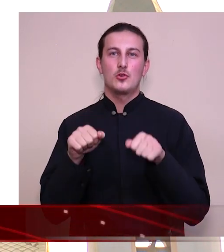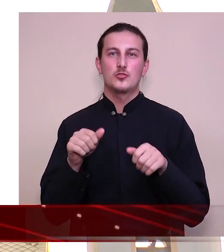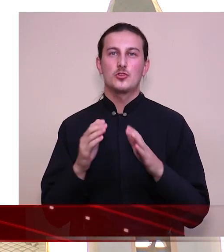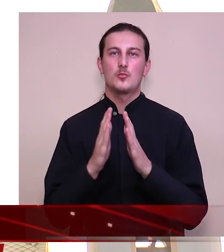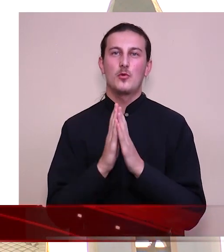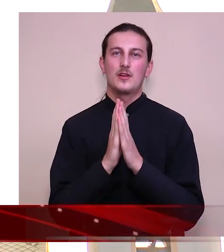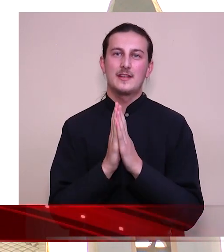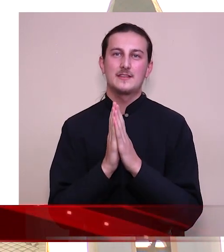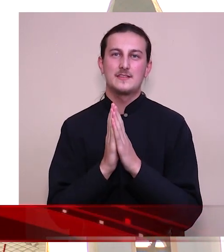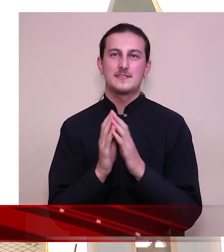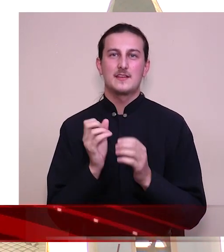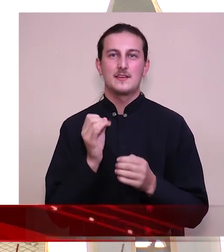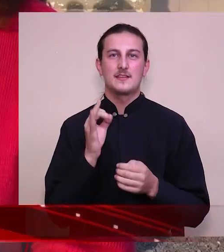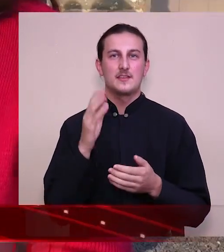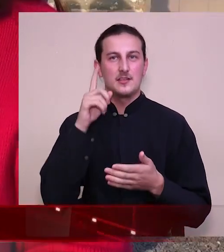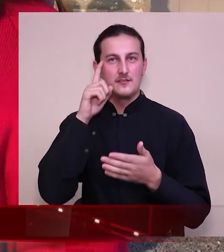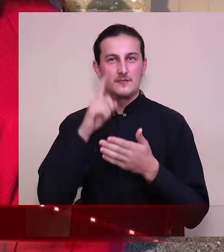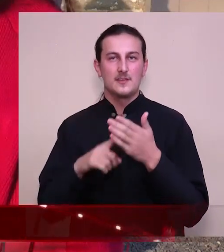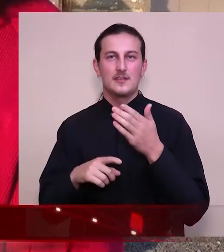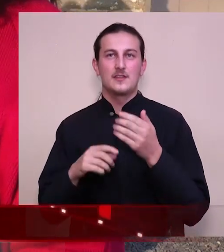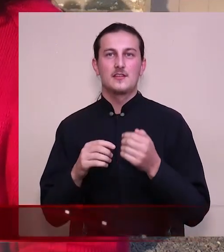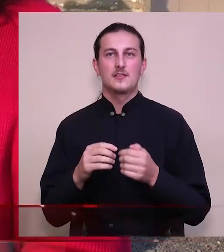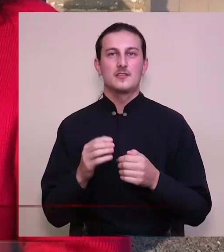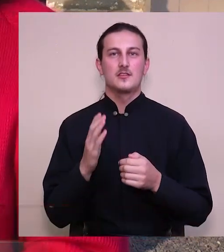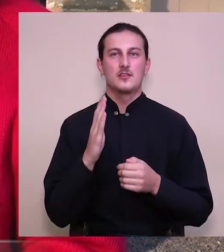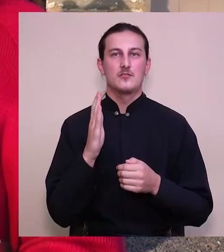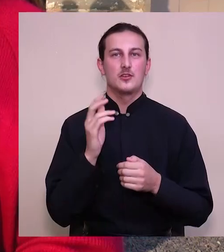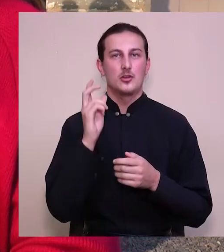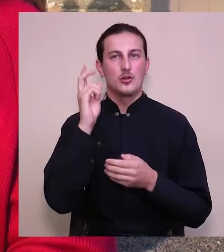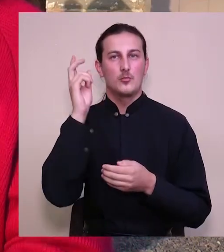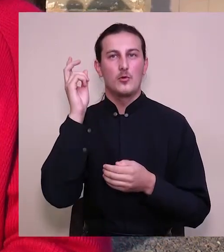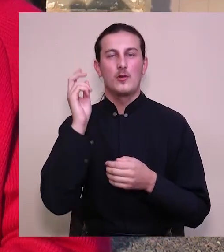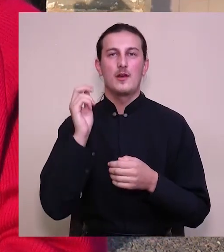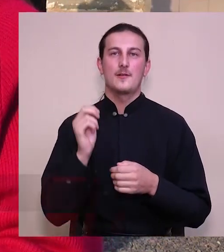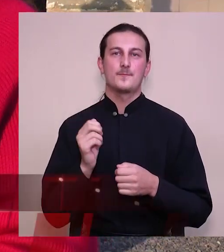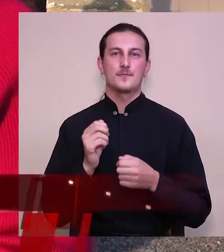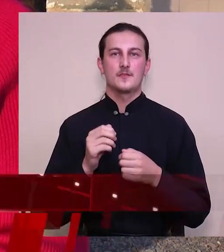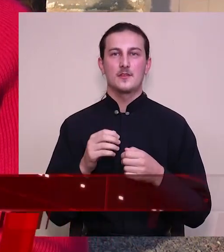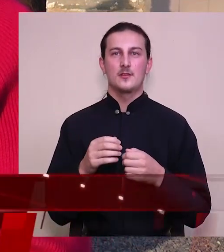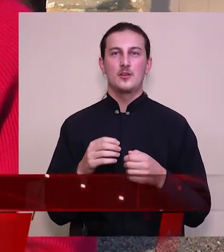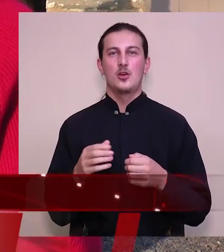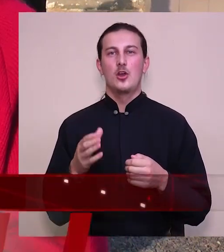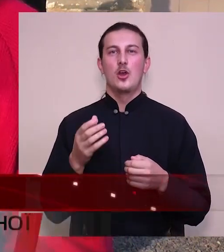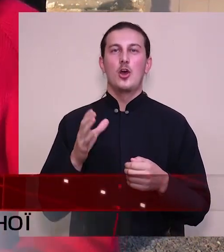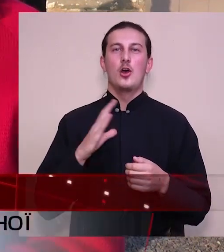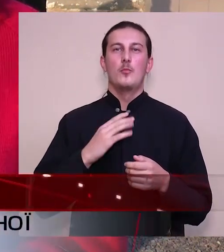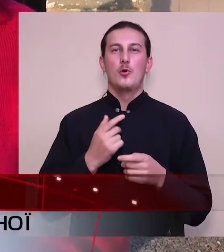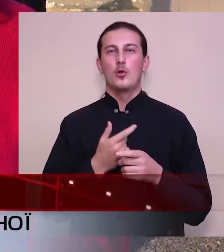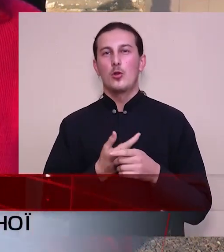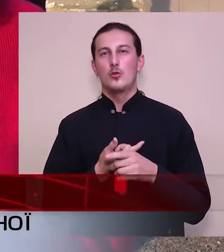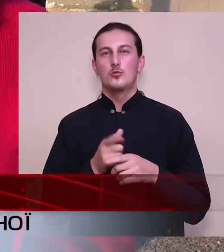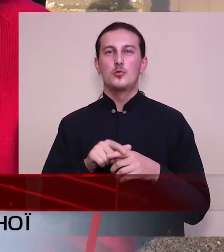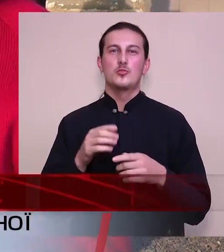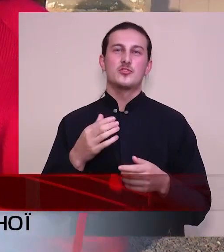на повноцінне духовне життя. Це дуже було приємно. Ми поспілкувалися із ужгородськими нашими